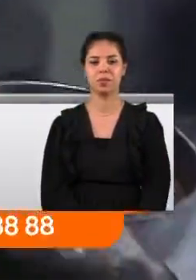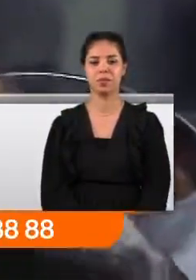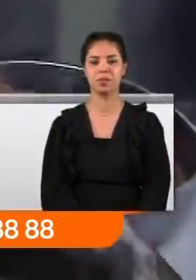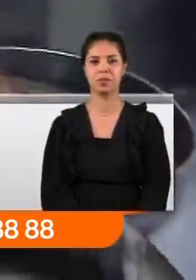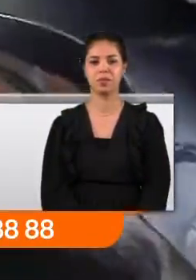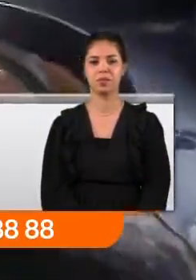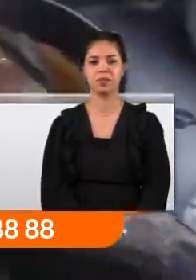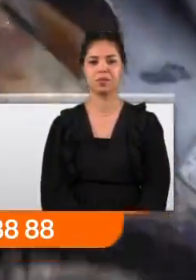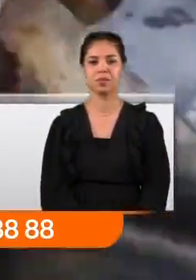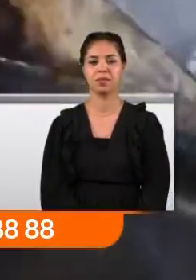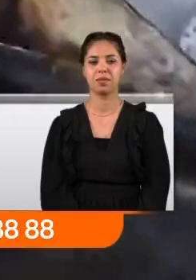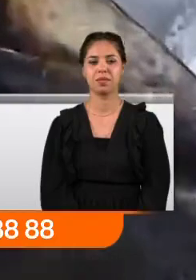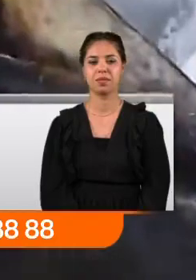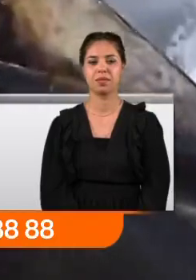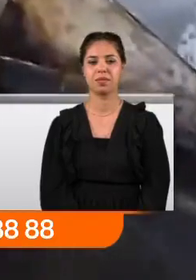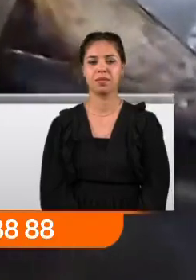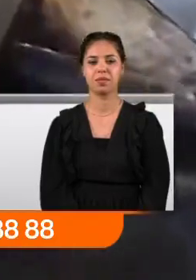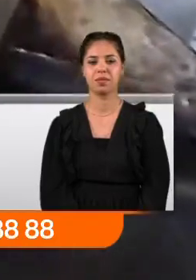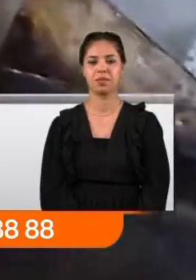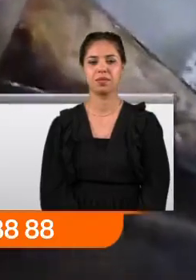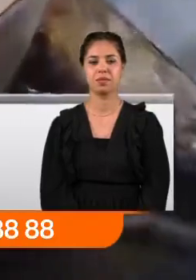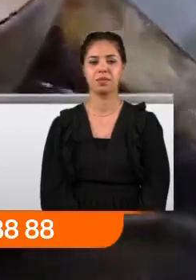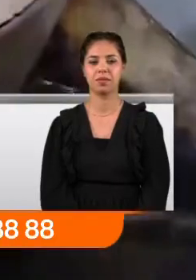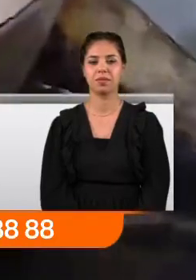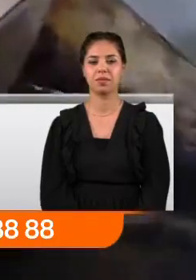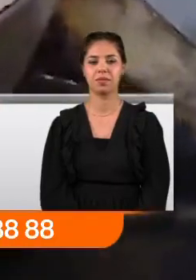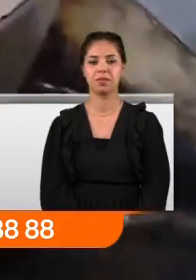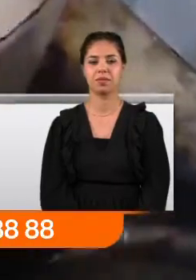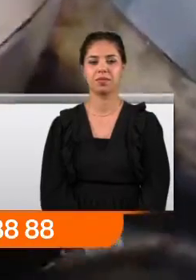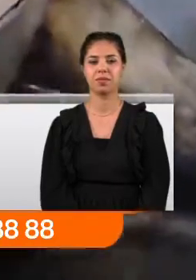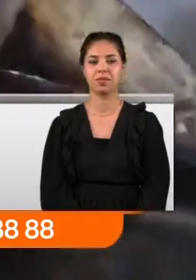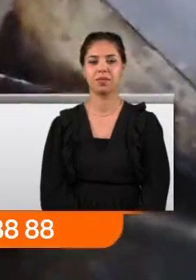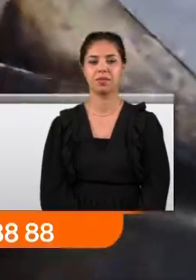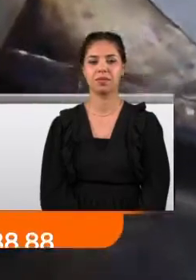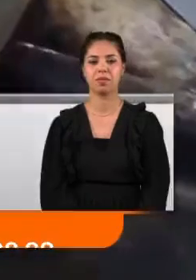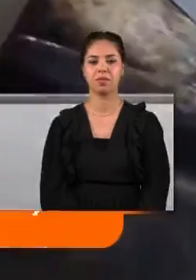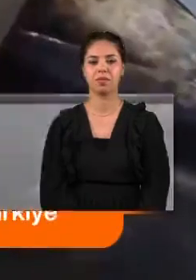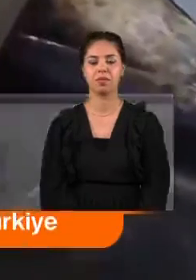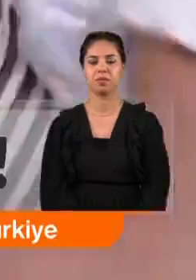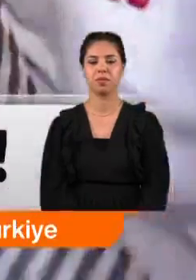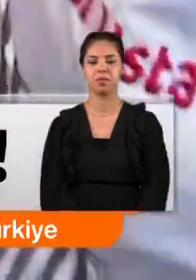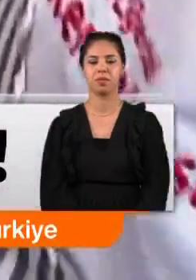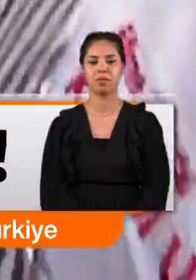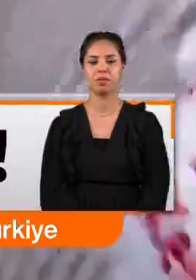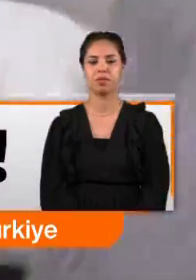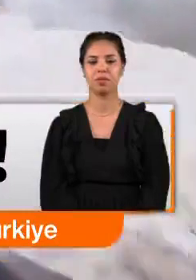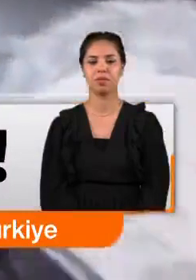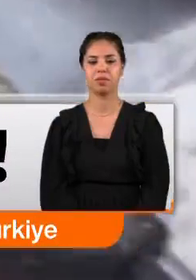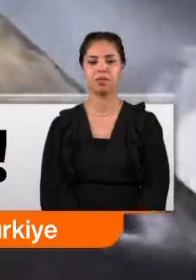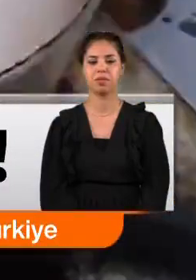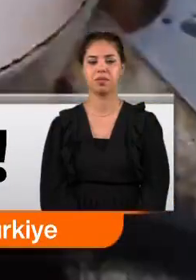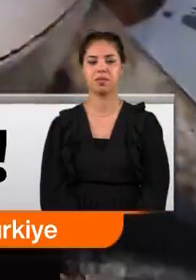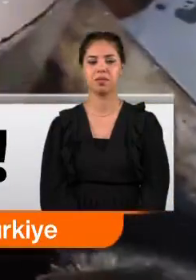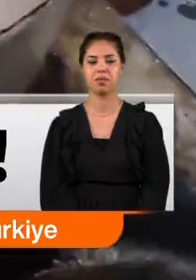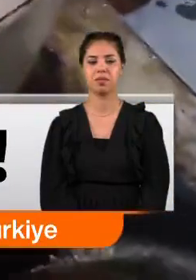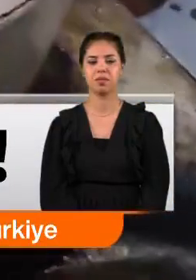yiyecekten bahsediyoruz ama. Tava ciğeri aldık. Üzerinden zarını aldık. Bol sudan geçirdik, ince ince doğradık, una boca ettik, bol